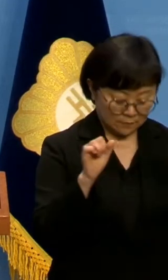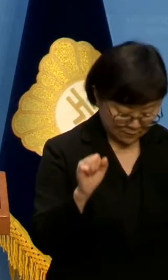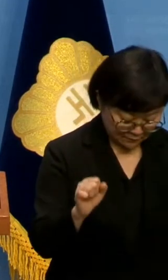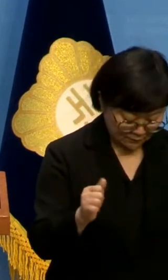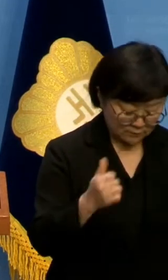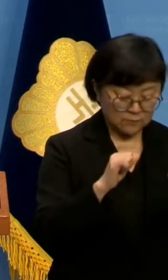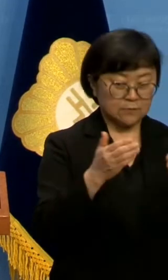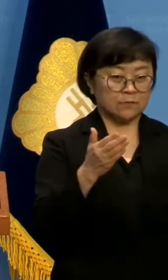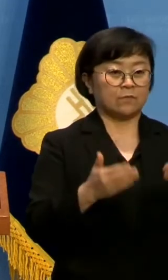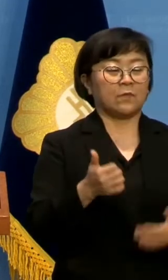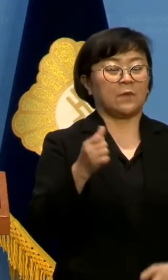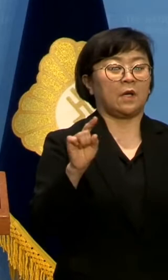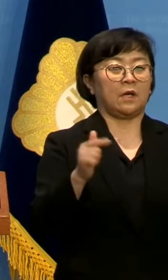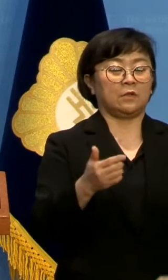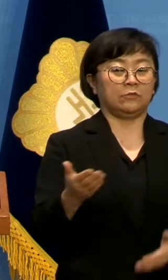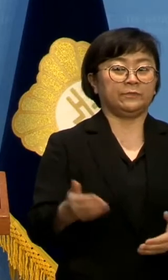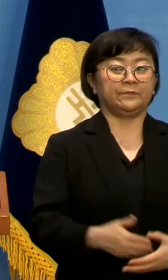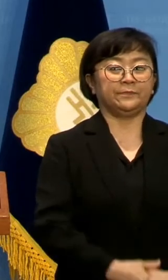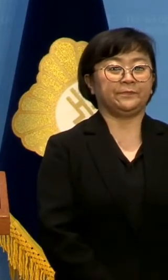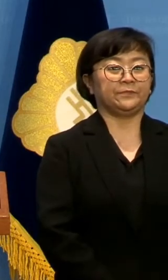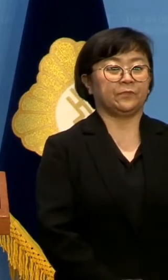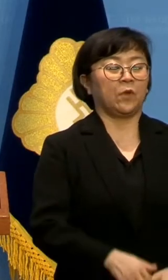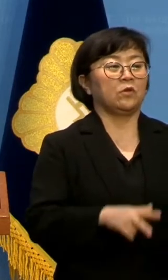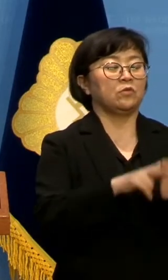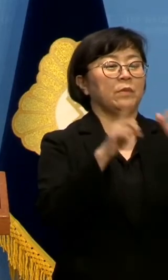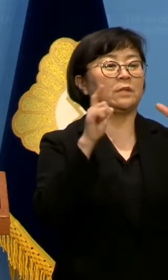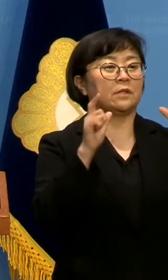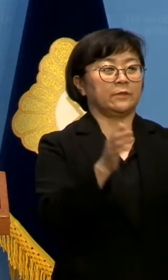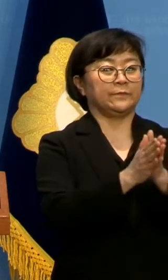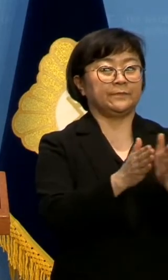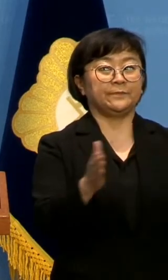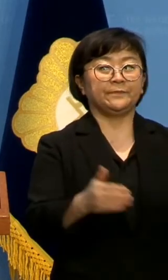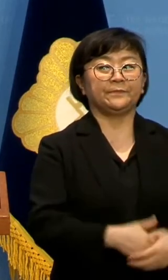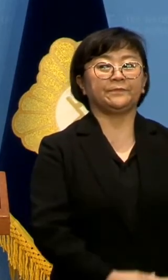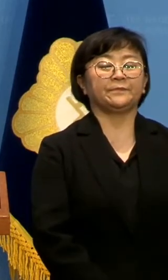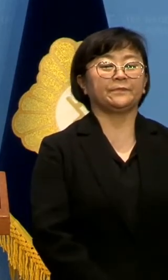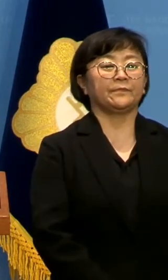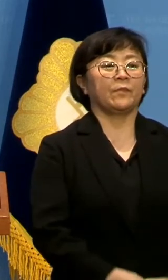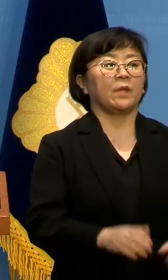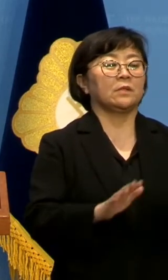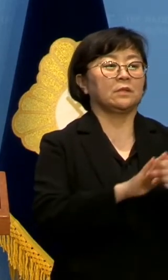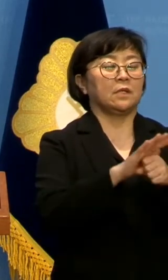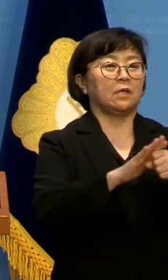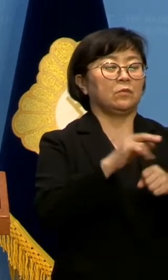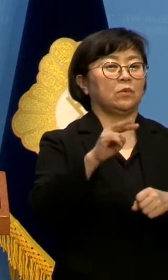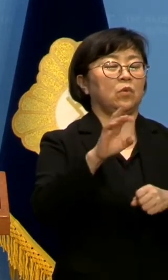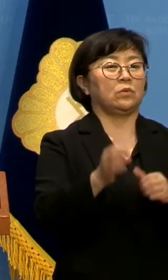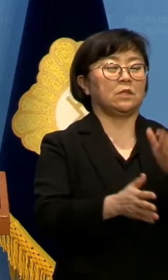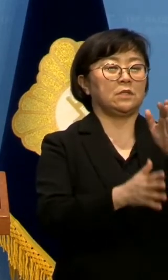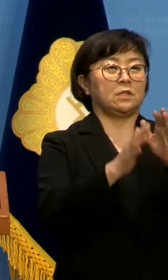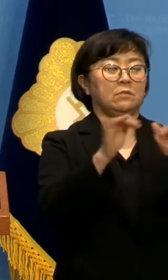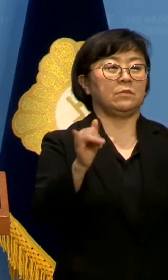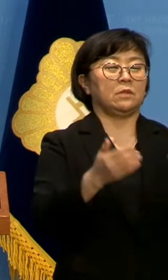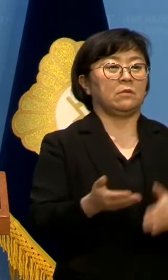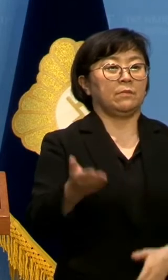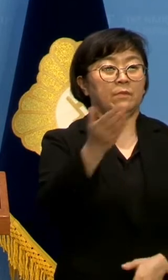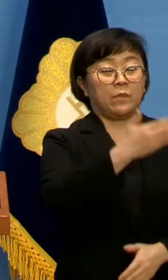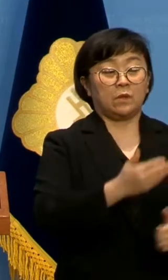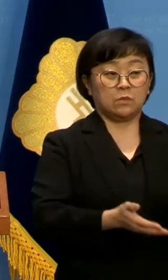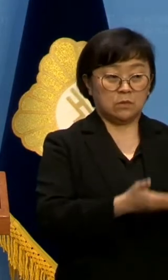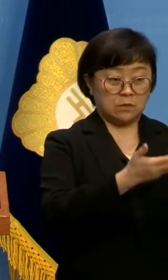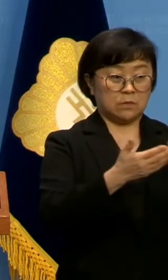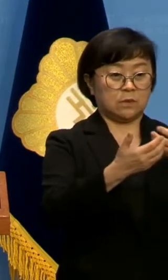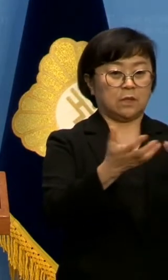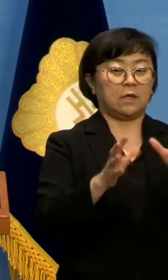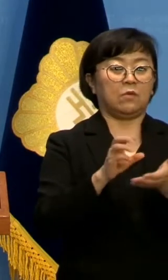안녕하십니까. 소개받은 홍정민입니다. 출마선언 시작하겠습니다. 사랑하는 동탄 시민 여러분, 존경하는 당원